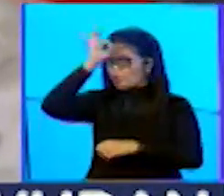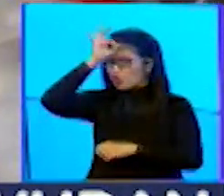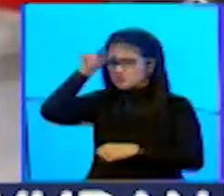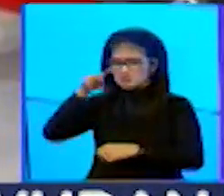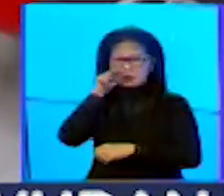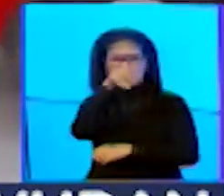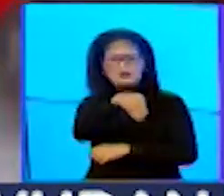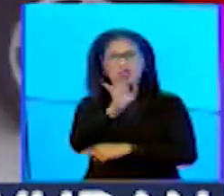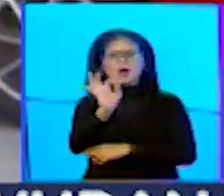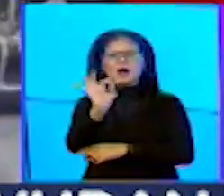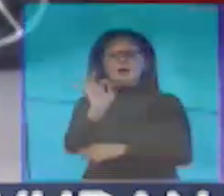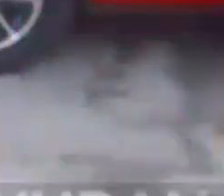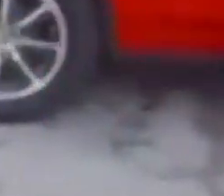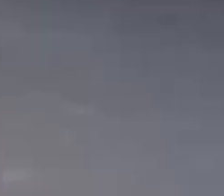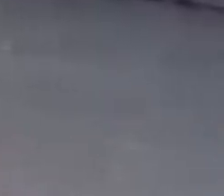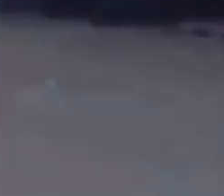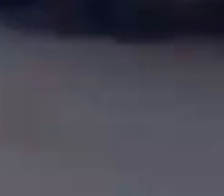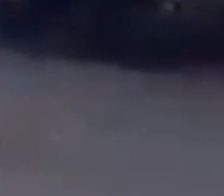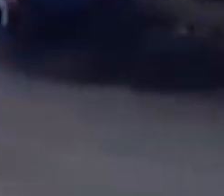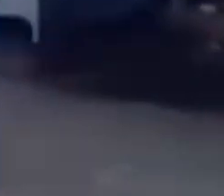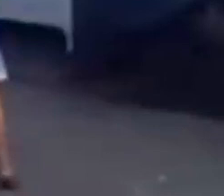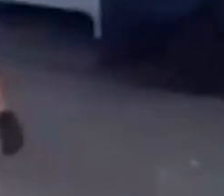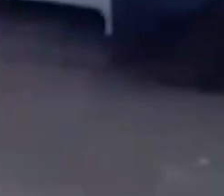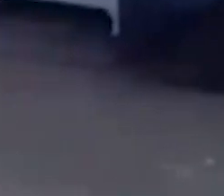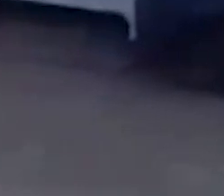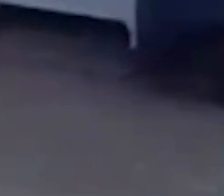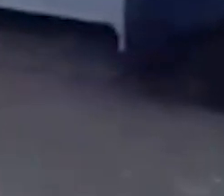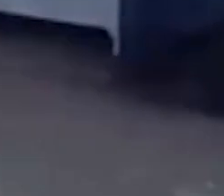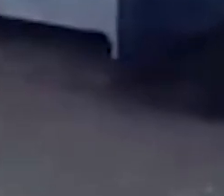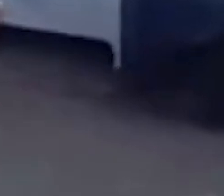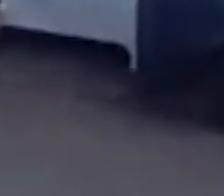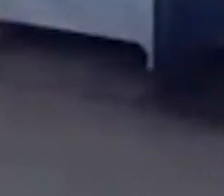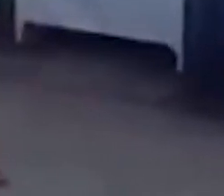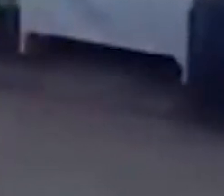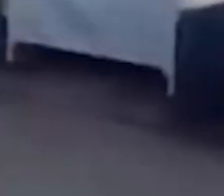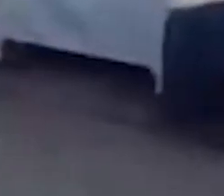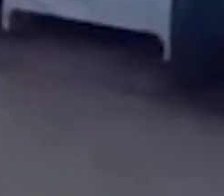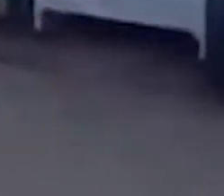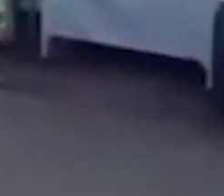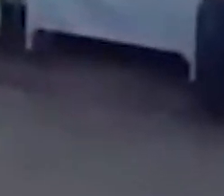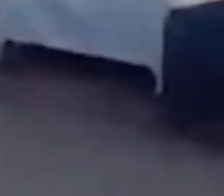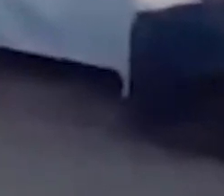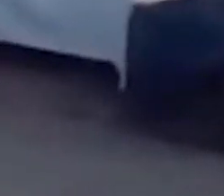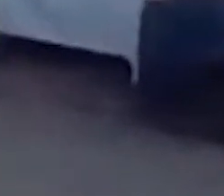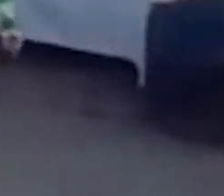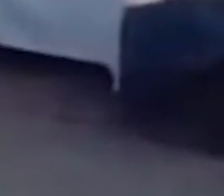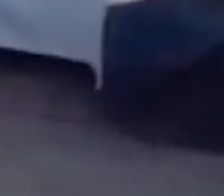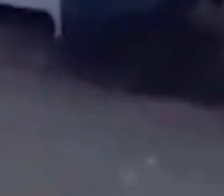warga leluasa melancarkan aksinya. Tawuran baru usai setelah salah satu kelompok warga memilih untuk mundur.